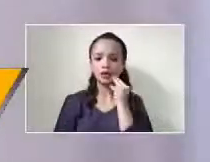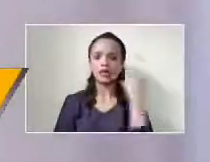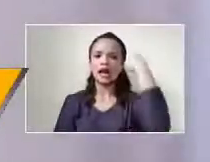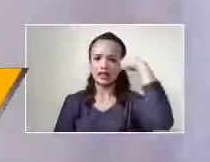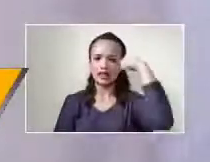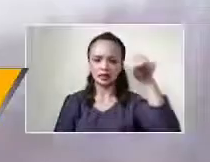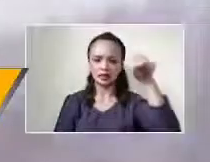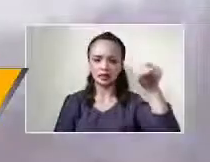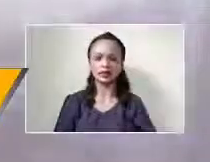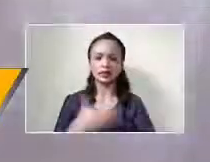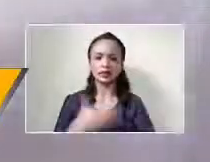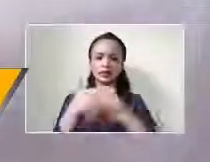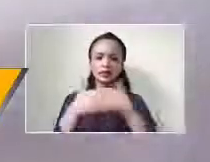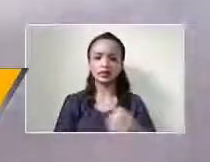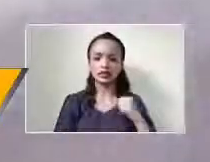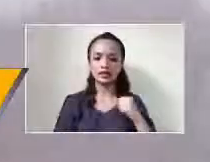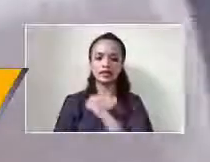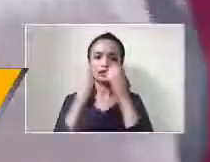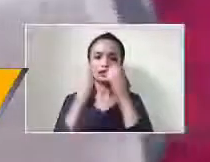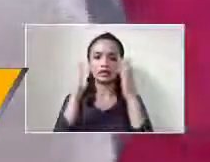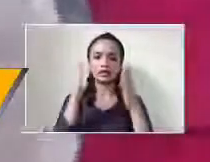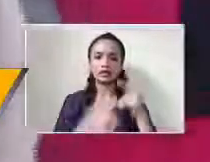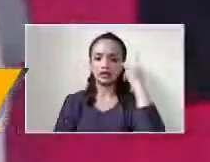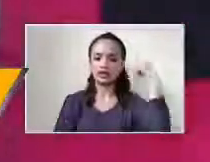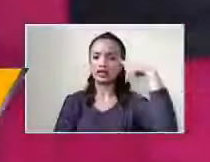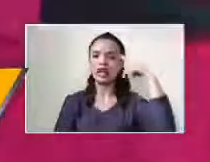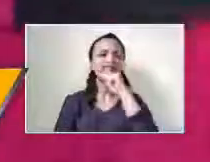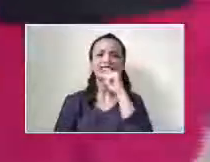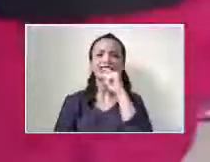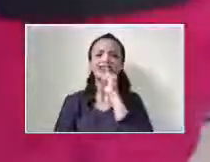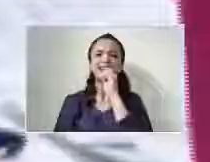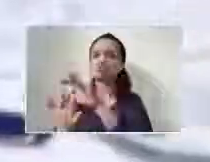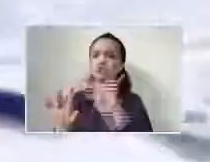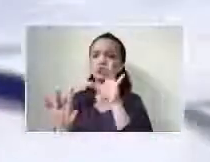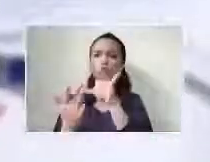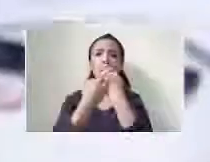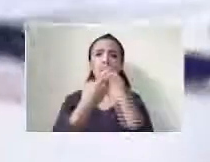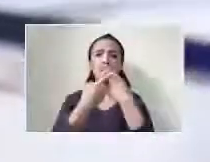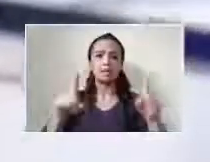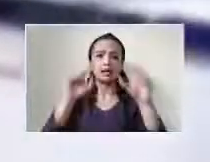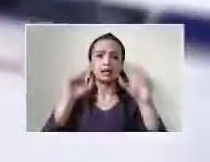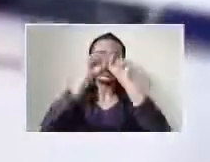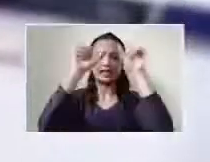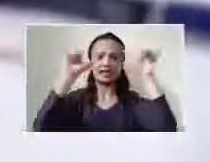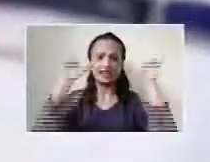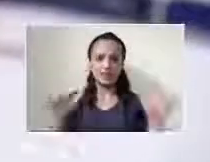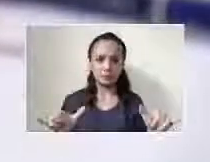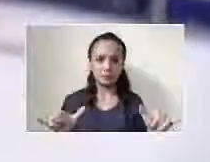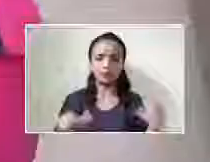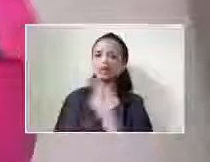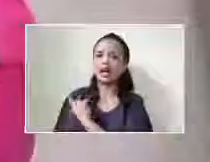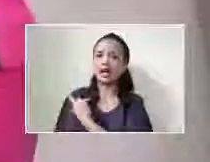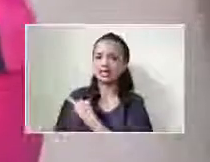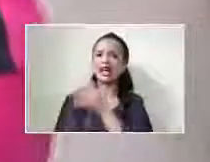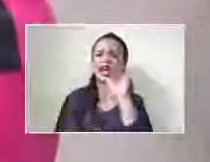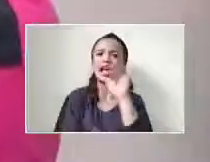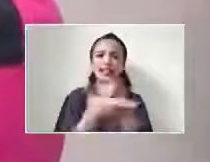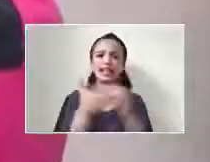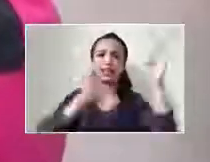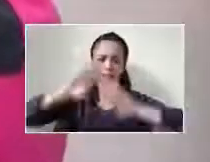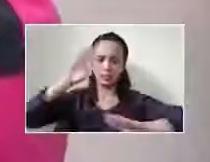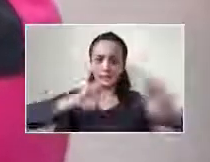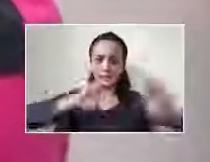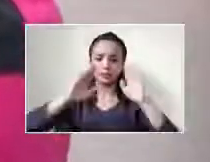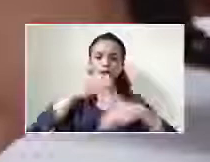ang aalisin. Pero sasabihin pa rin naman sa bawat individual kung ano ang ituturok sa kanilang bakuna dahil bahagi ito ng